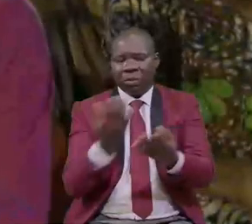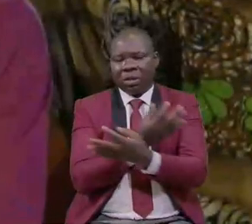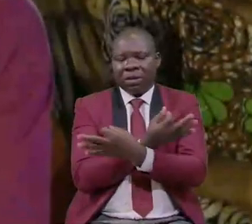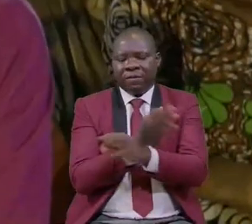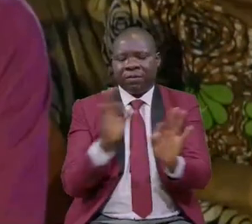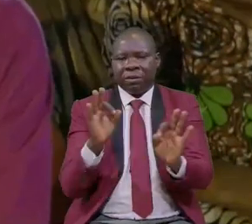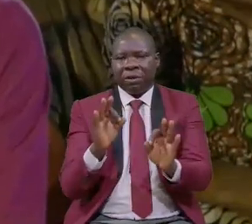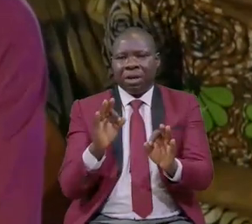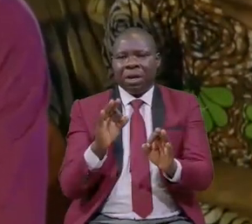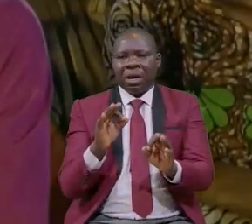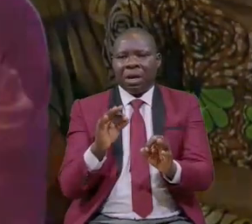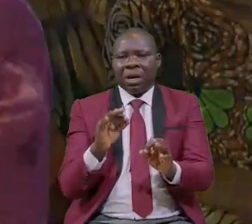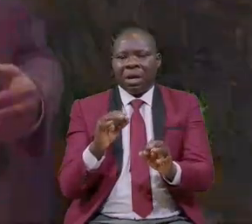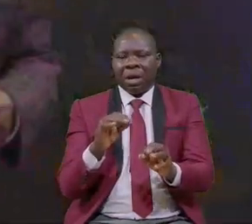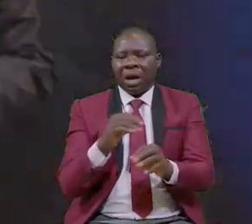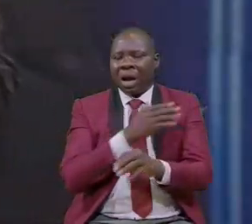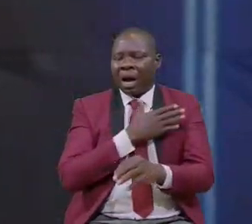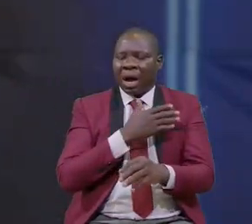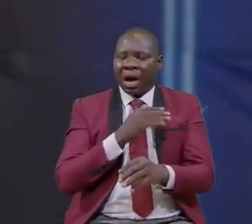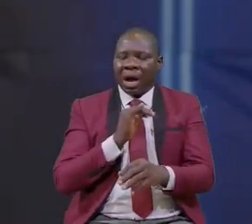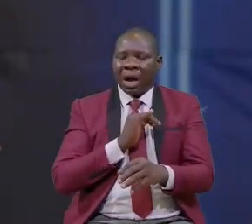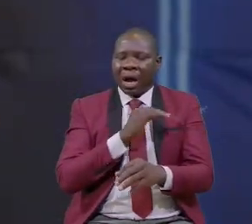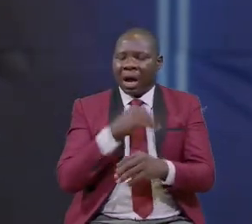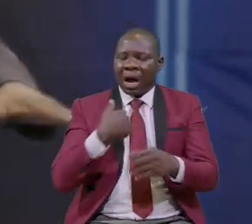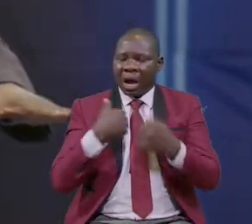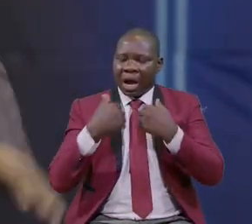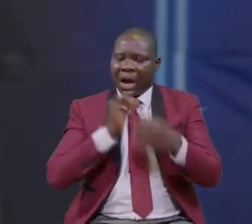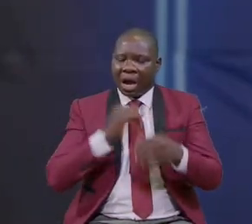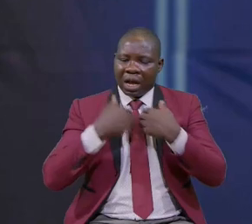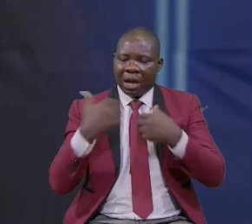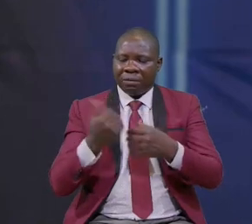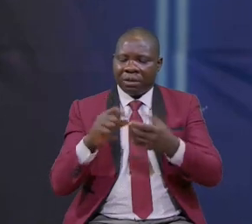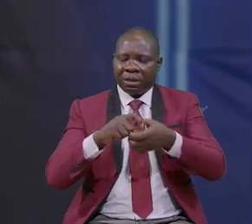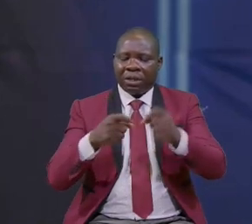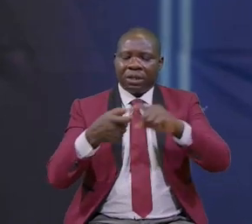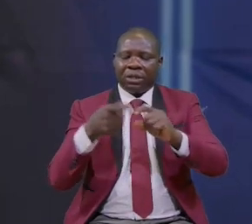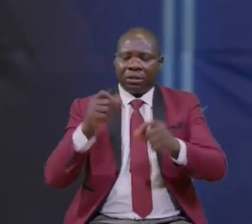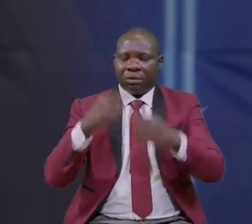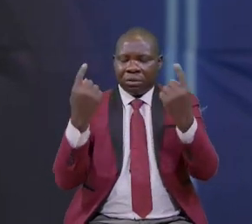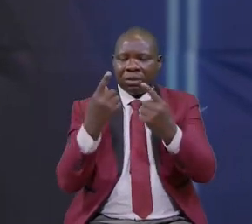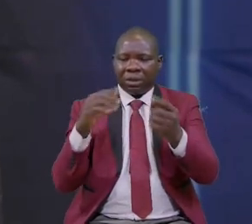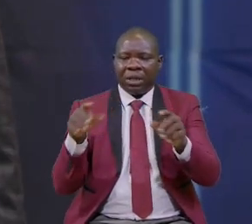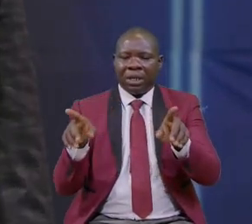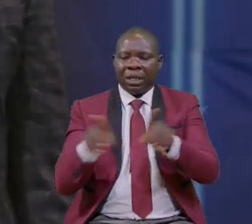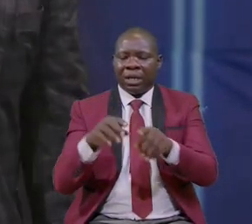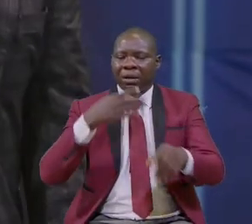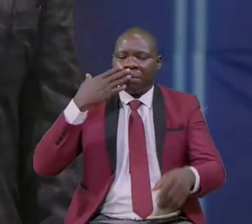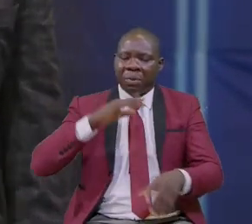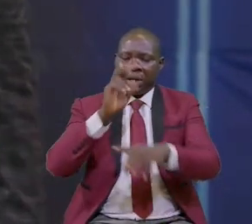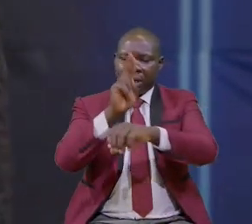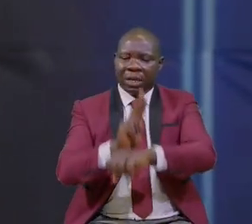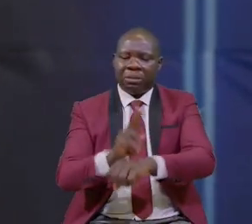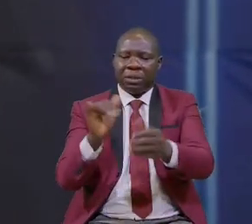totale et les chaînes du péché, mauvaises habitudes qui me liaient. Je veux être libéré, n'importe où tu